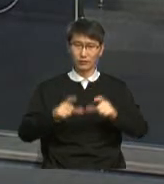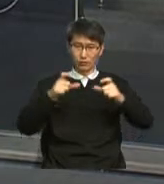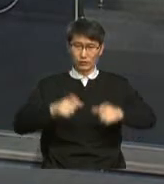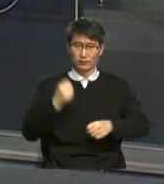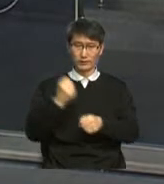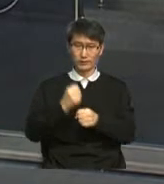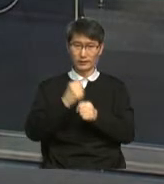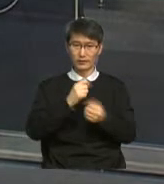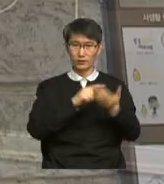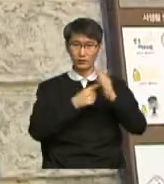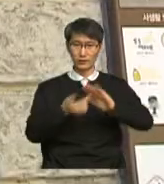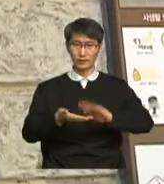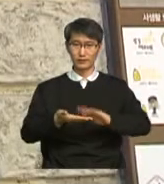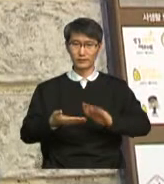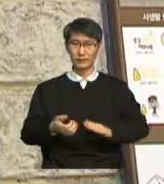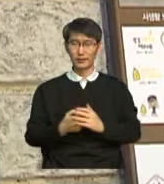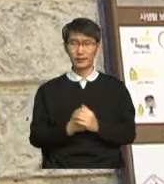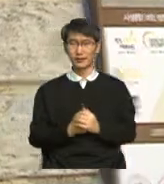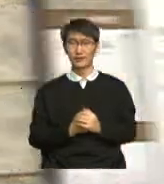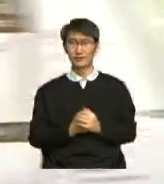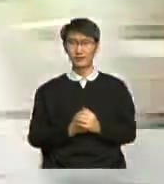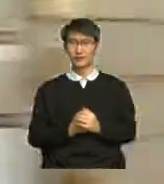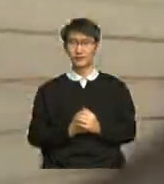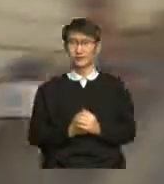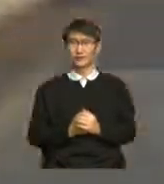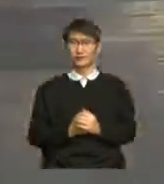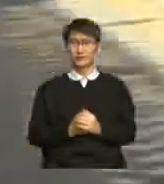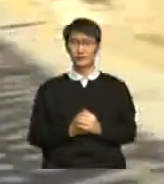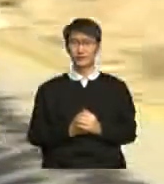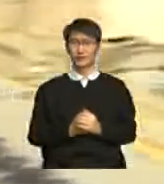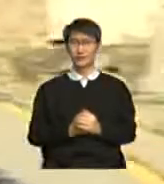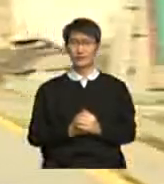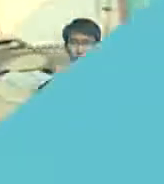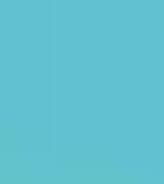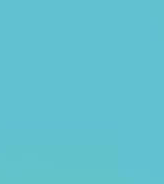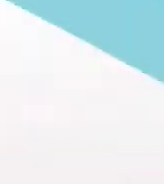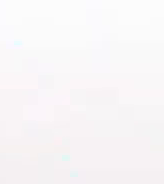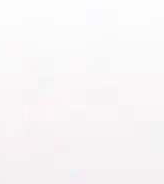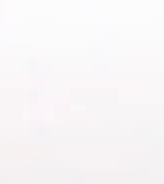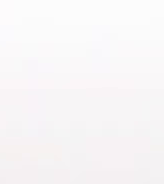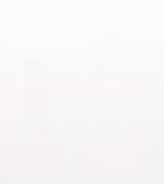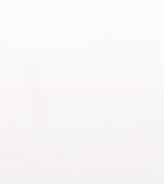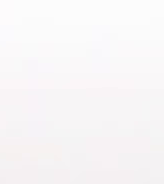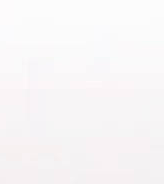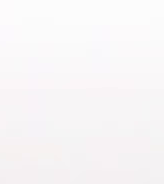만들겠다고 밝혔습니다. 딜라이브 설경기 케이블TV 이주협입니다.